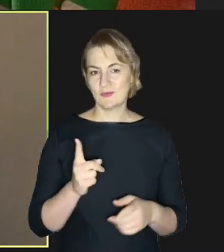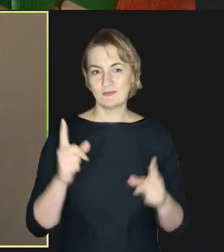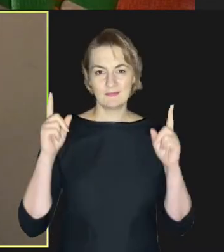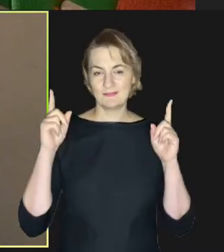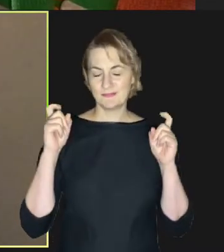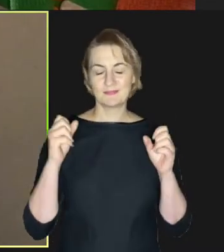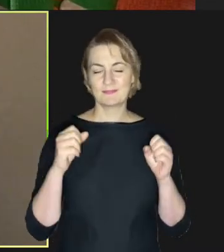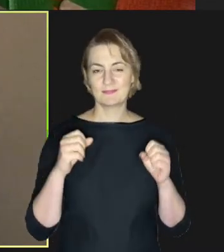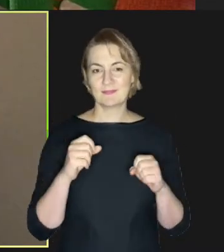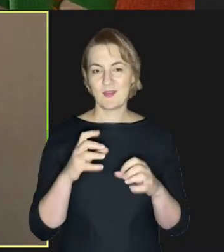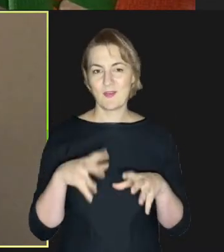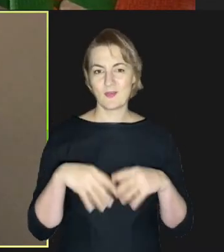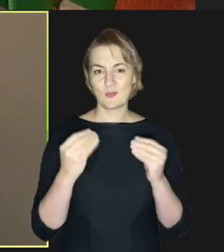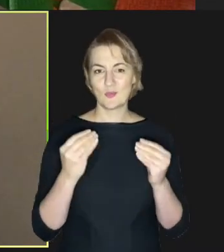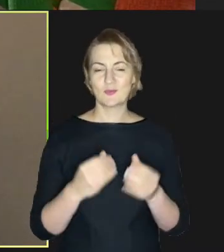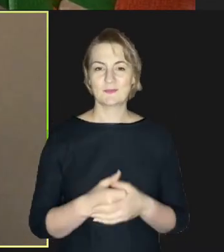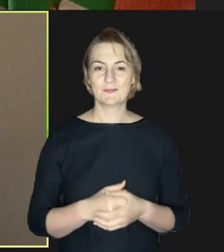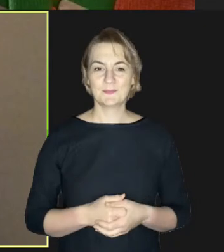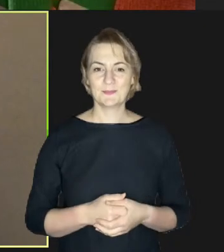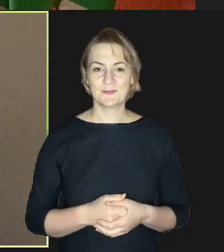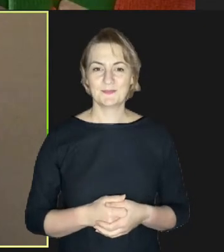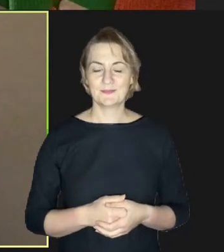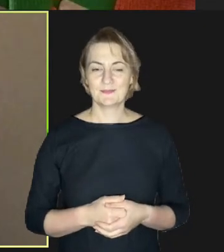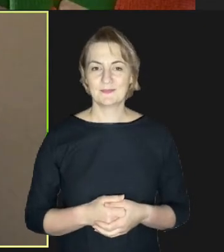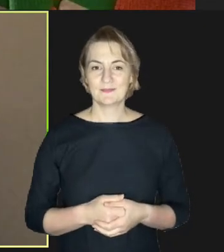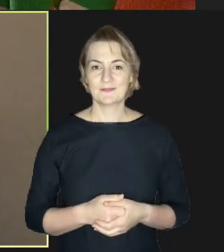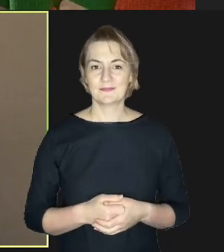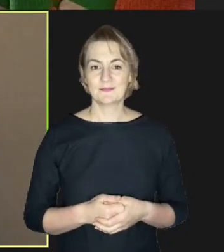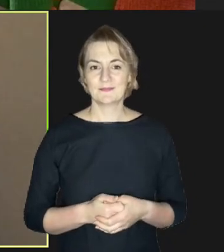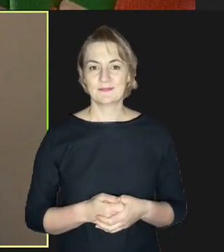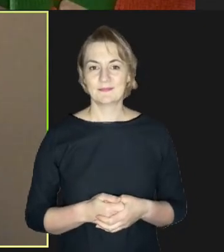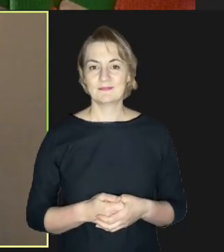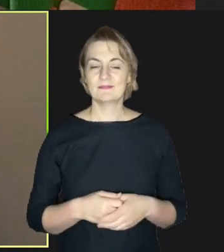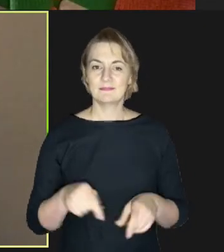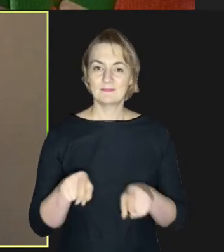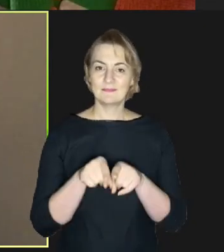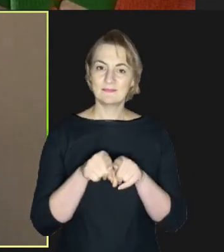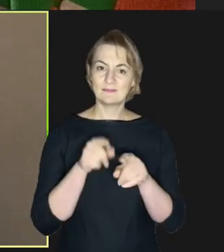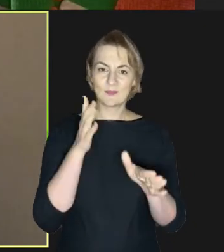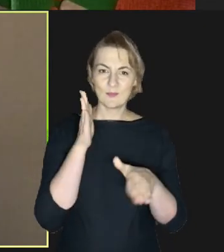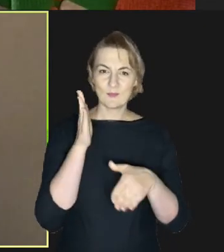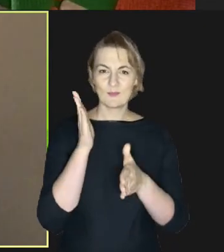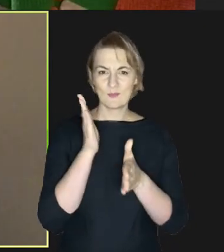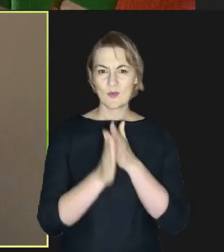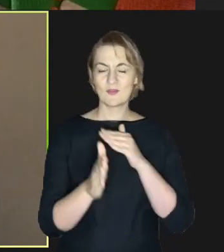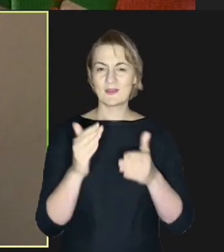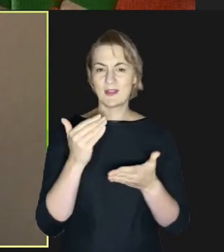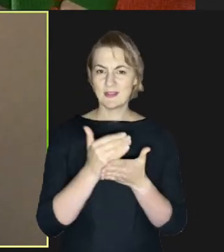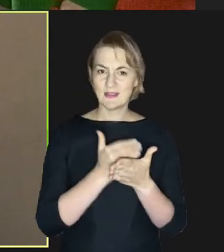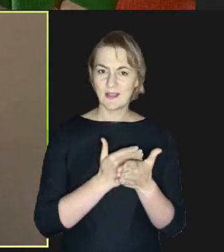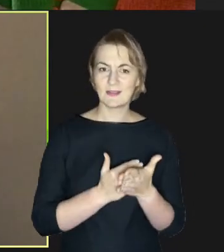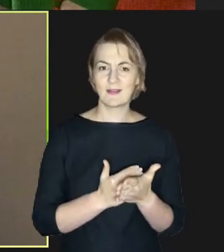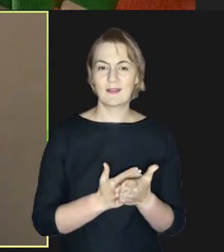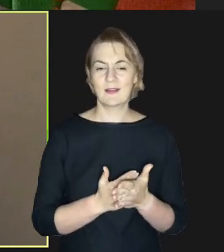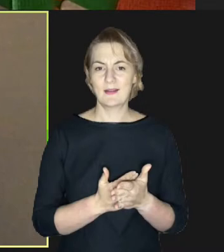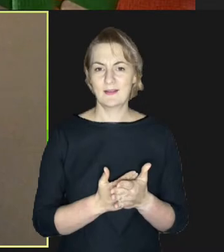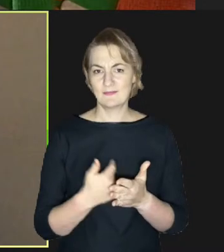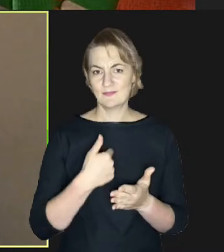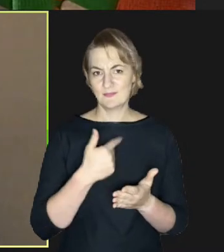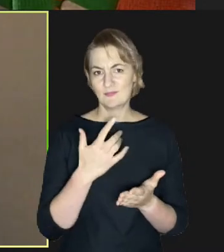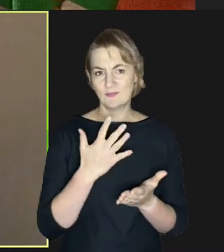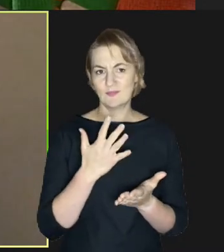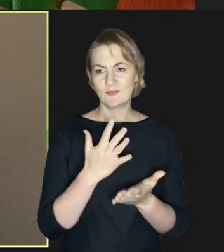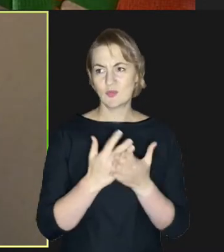pod tym względem. No chociażby na takiej prostej zasadzie, którą już proponują